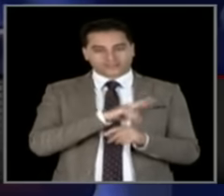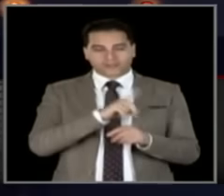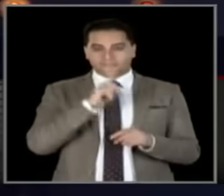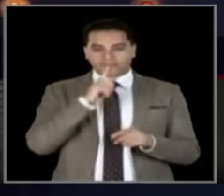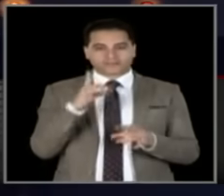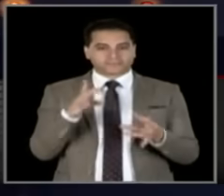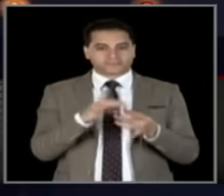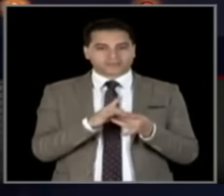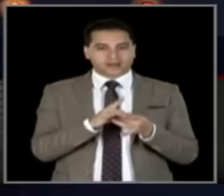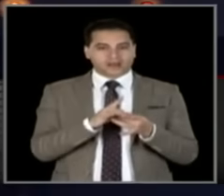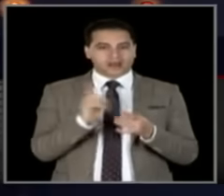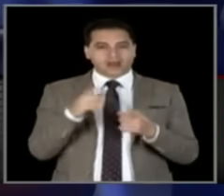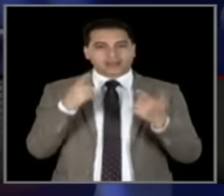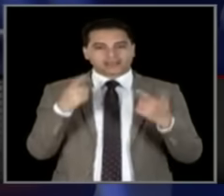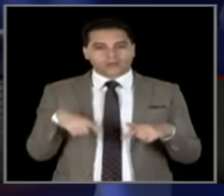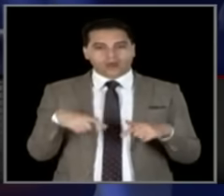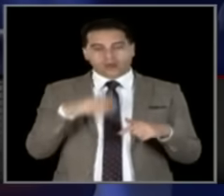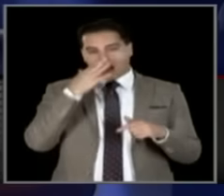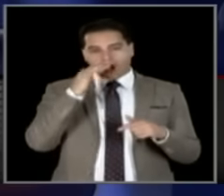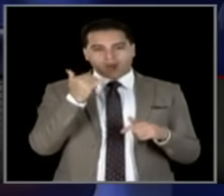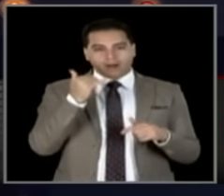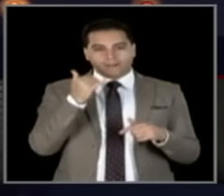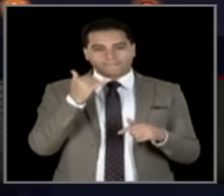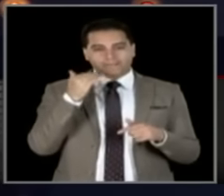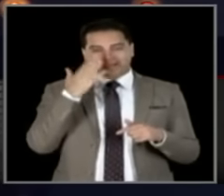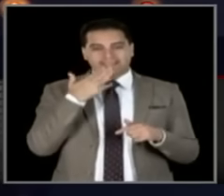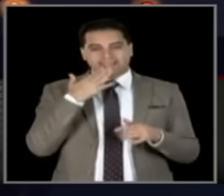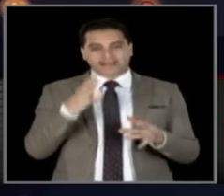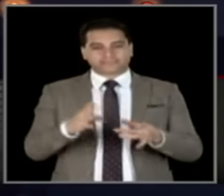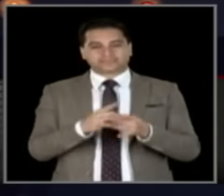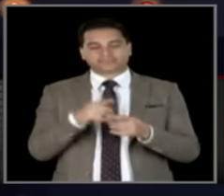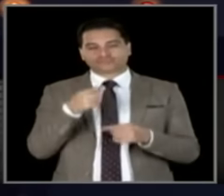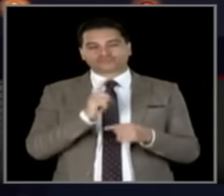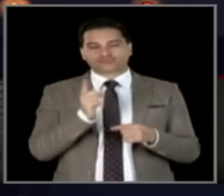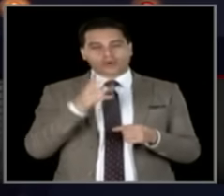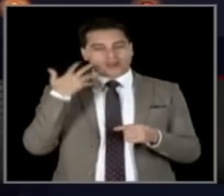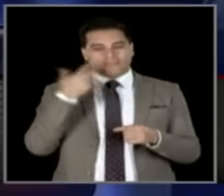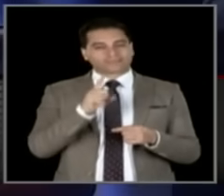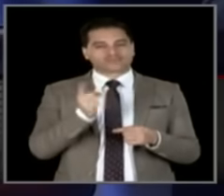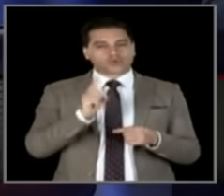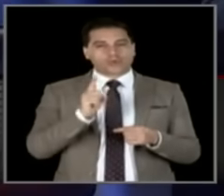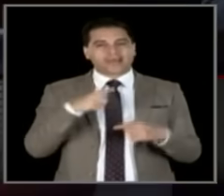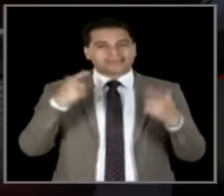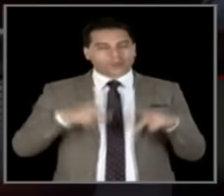هي في دول عرب آسيا. إبراهيم الدسوقي هارد لك. إجابة